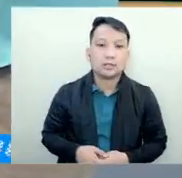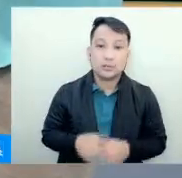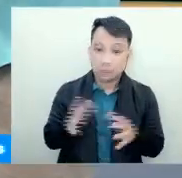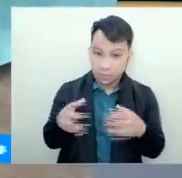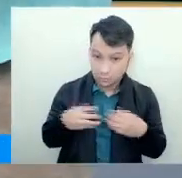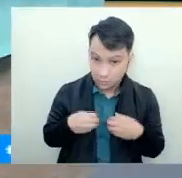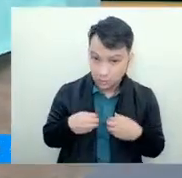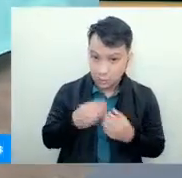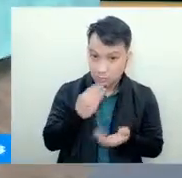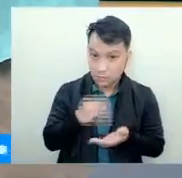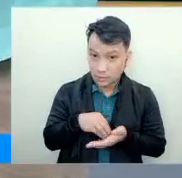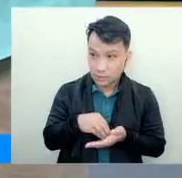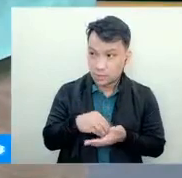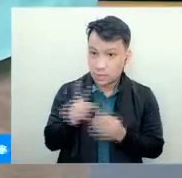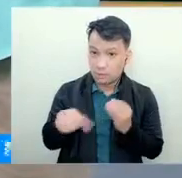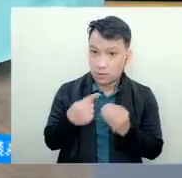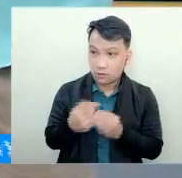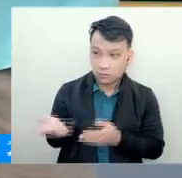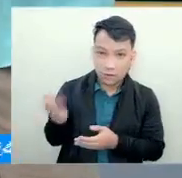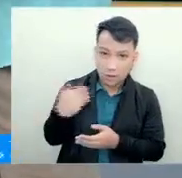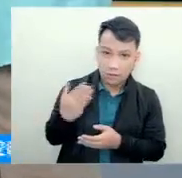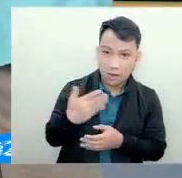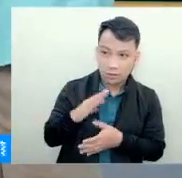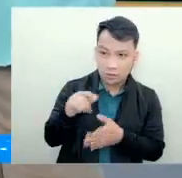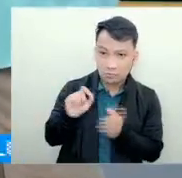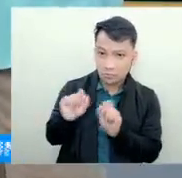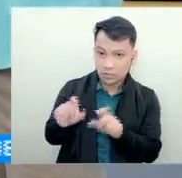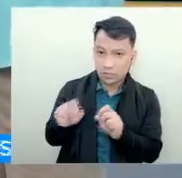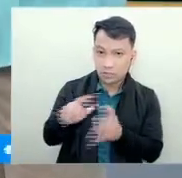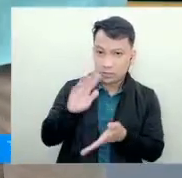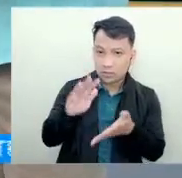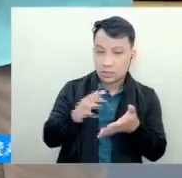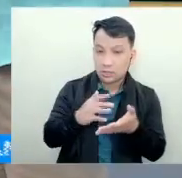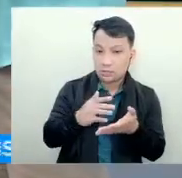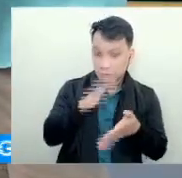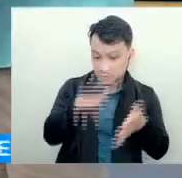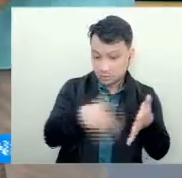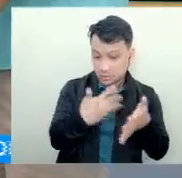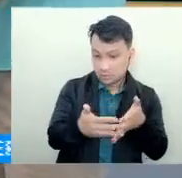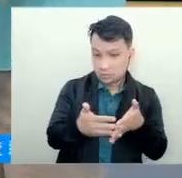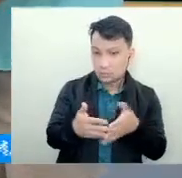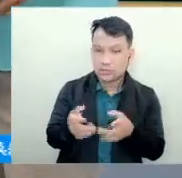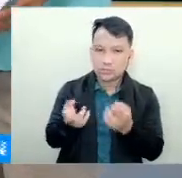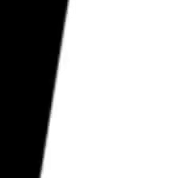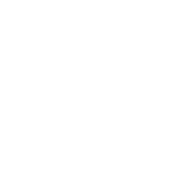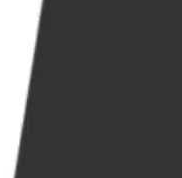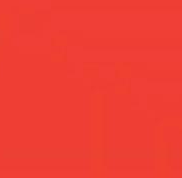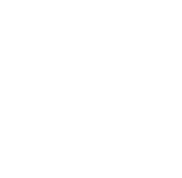messages na nang aalok ng vaccine slots for sale, paki-report po yan para maimbestigahan. Totoo.